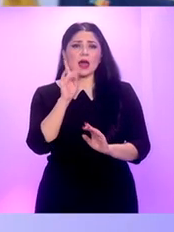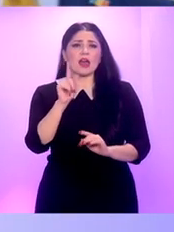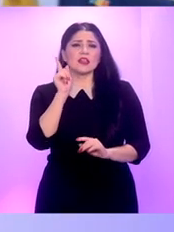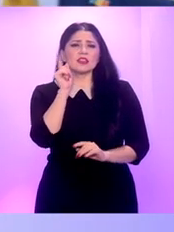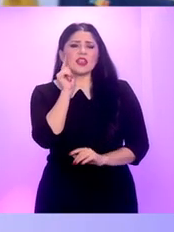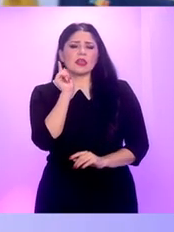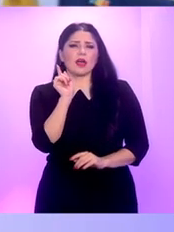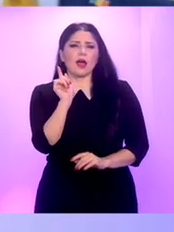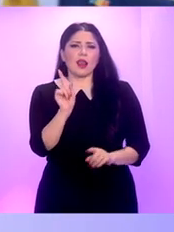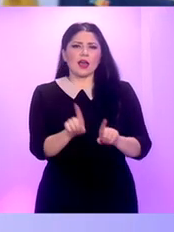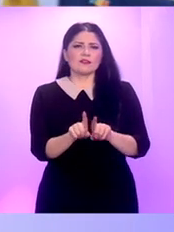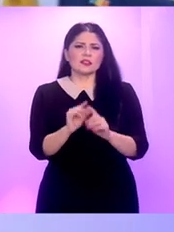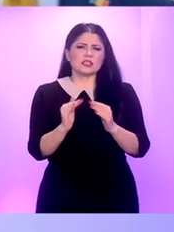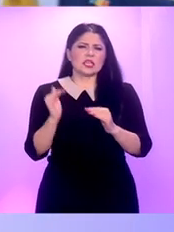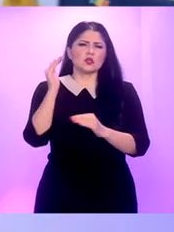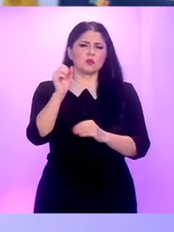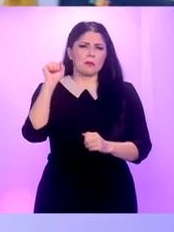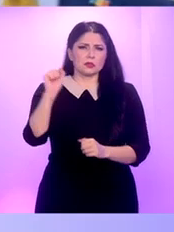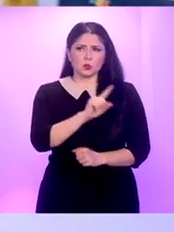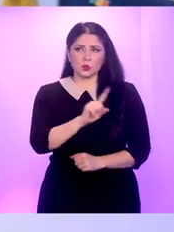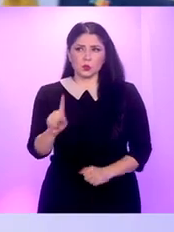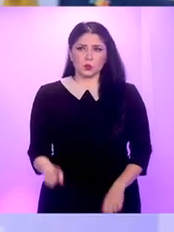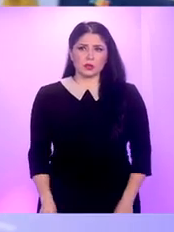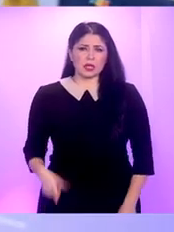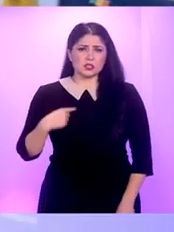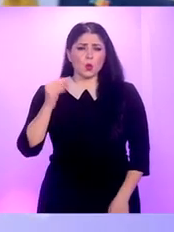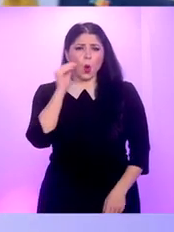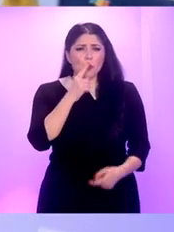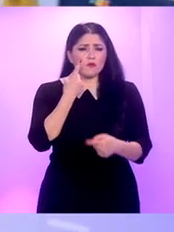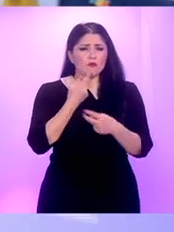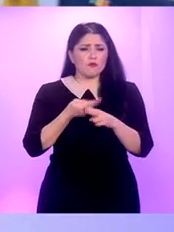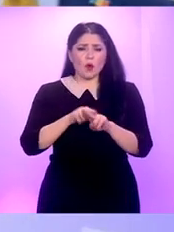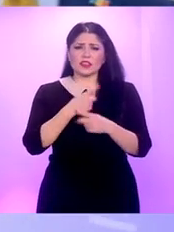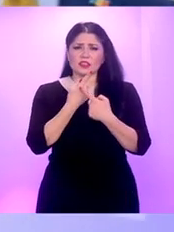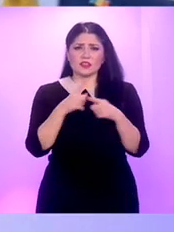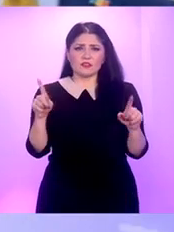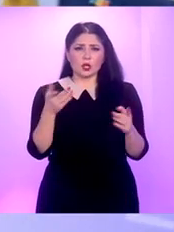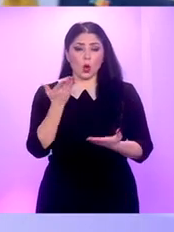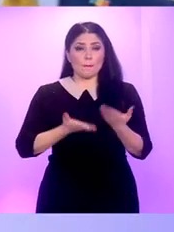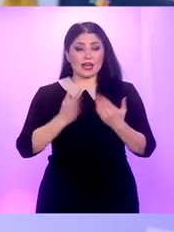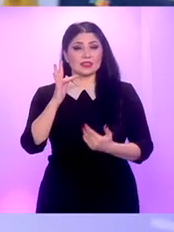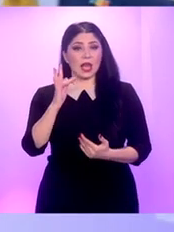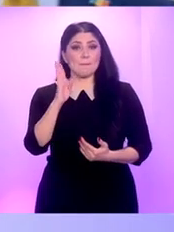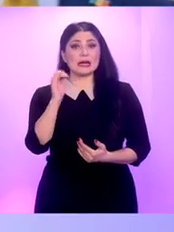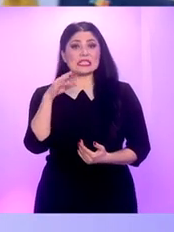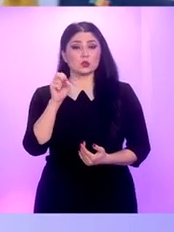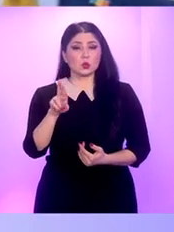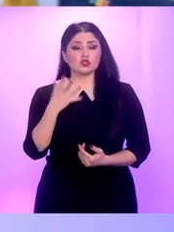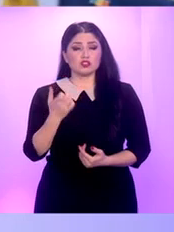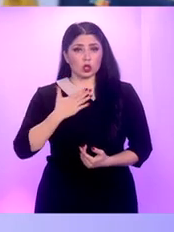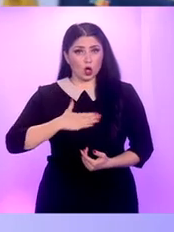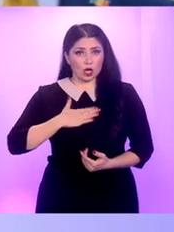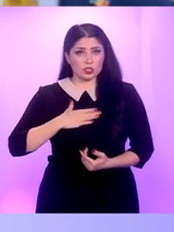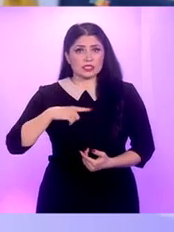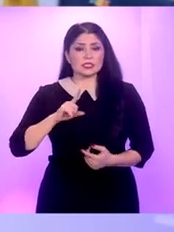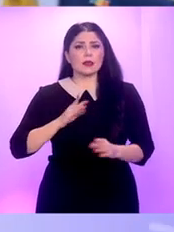în presă că ar fi deasupra partidului. Nu, să știți, e un om complet diferit de Traian Băsescu. Tot ce dorește este